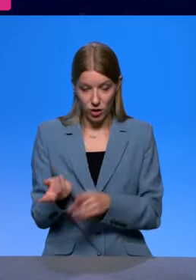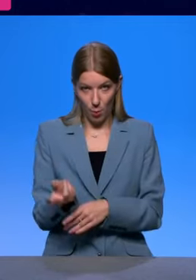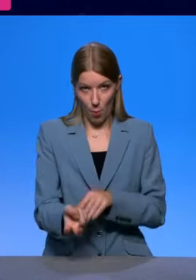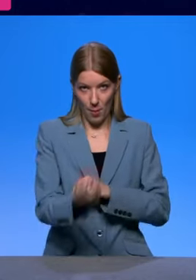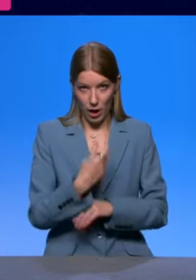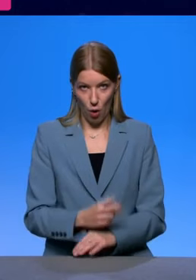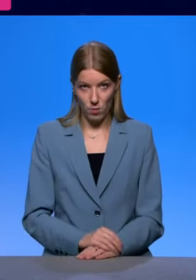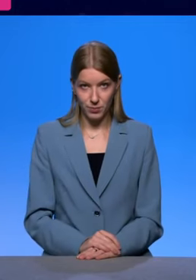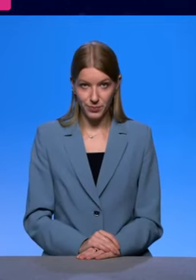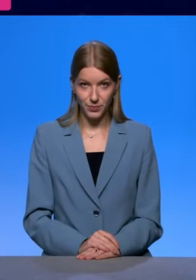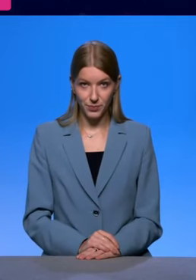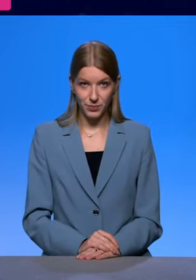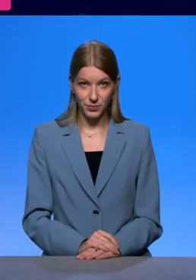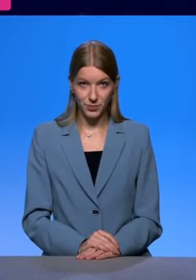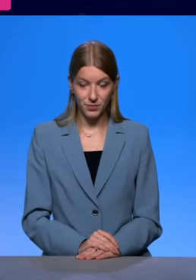Как не согласиться. Я вам скажу так.